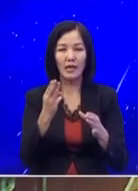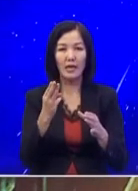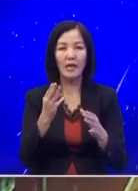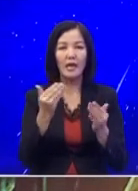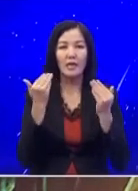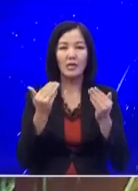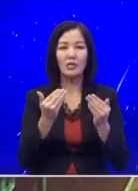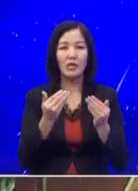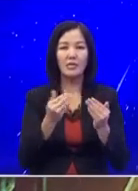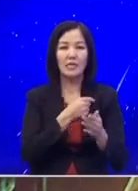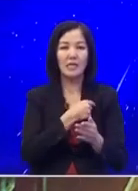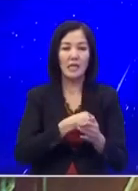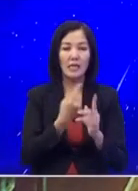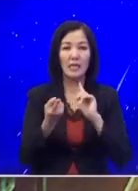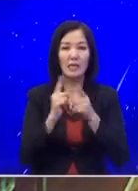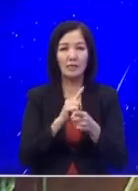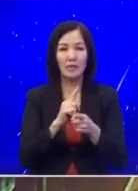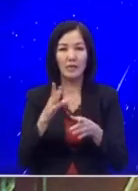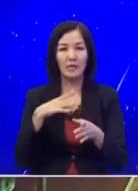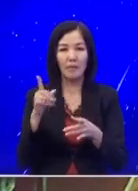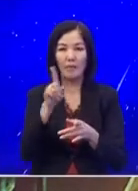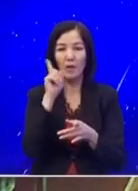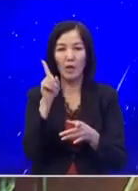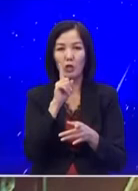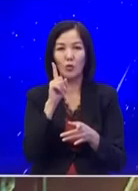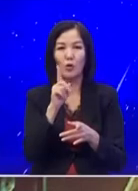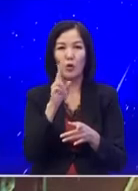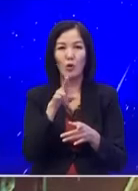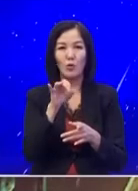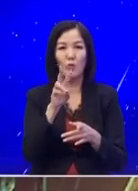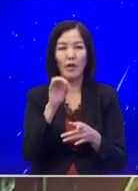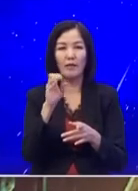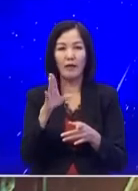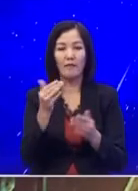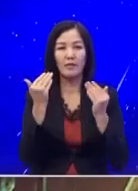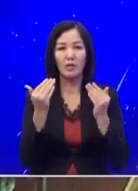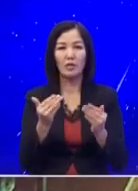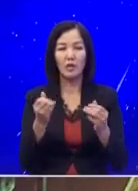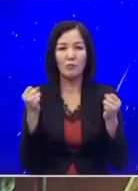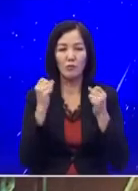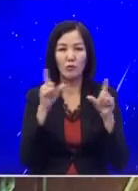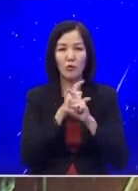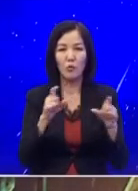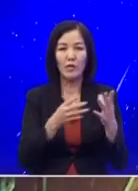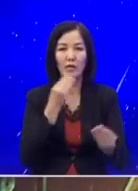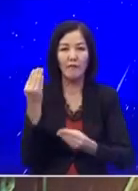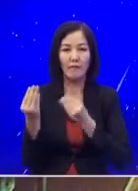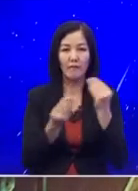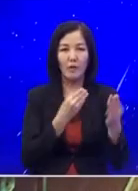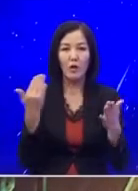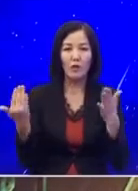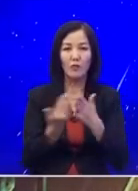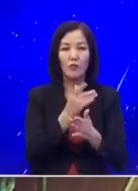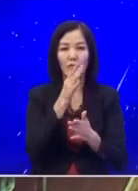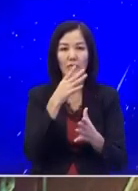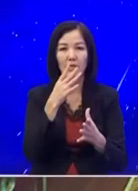Сменился и старший тренер. Им стал Эрнардо Уанаев. Теперь сборная Алматинской области под эгидой спортшколы по игровым видам спорта в новом